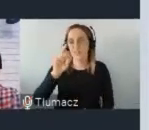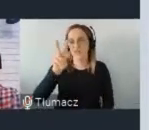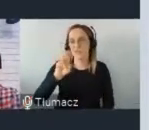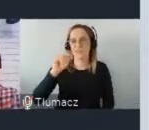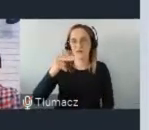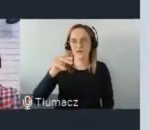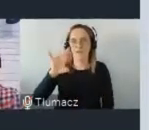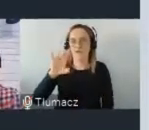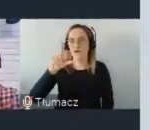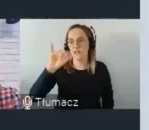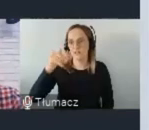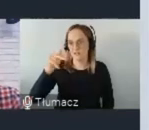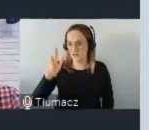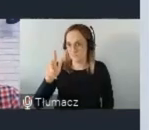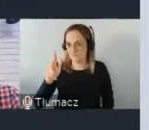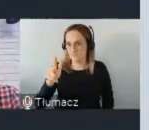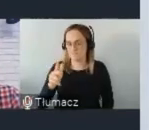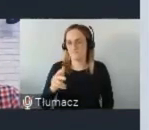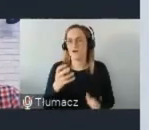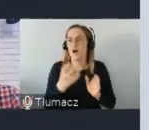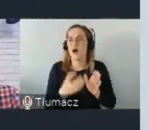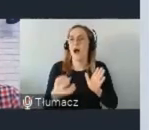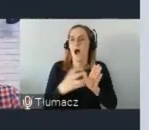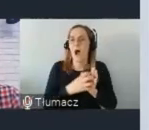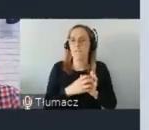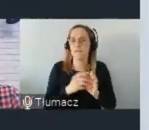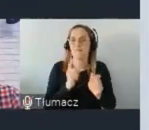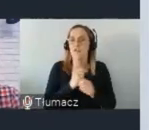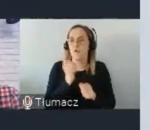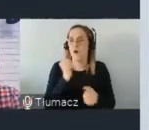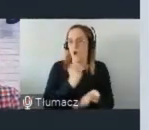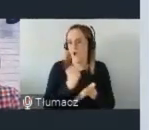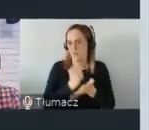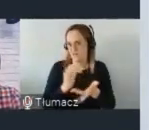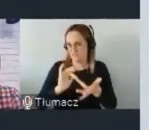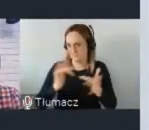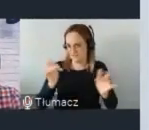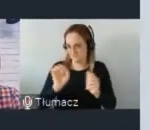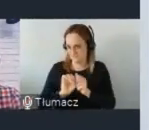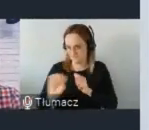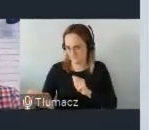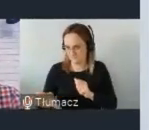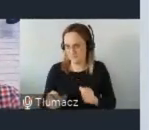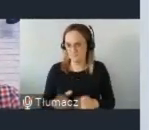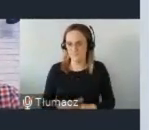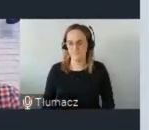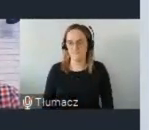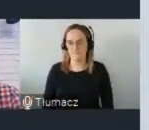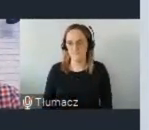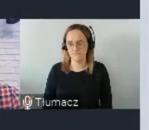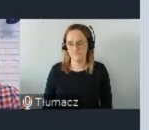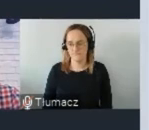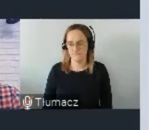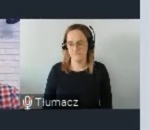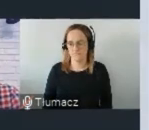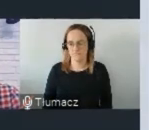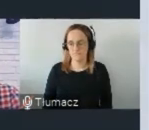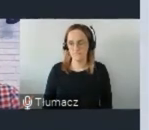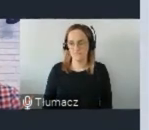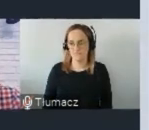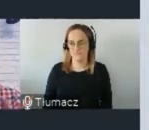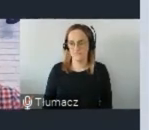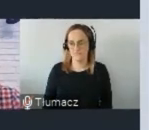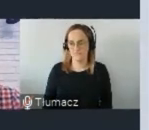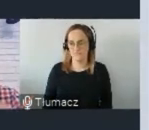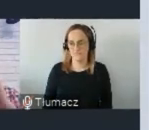wyłączam aplikację, wrzucę wam tylko może adres mailowy na czacie, żebyście też w swoim tempie